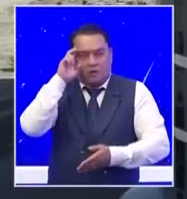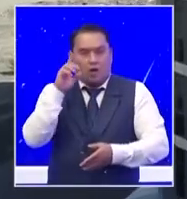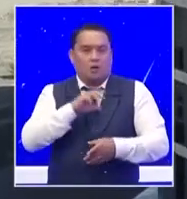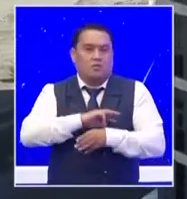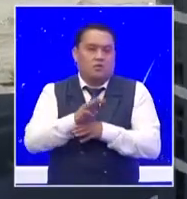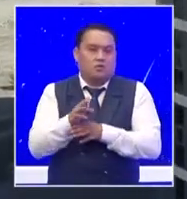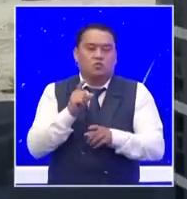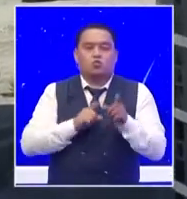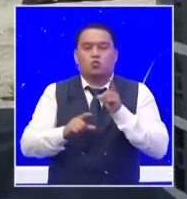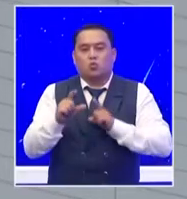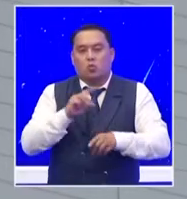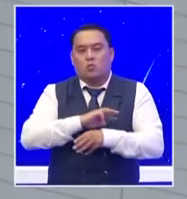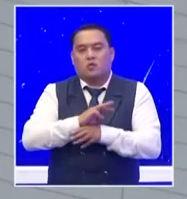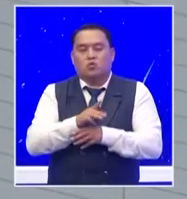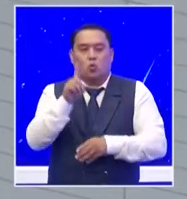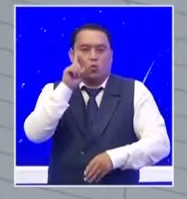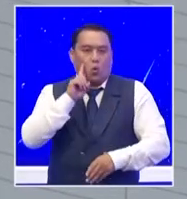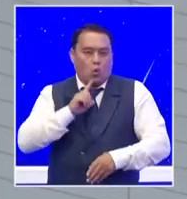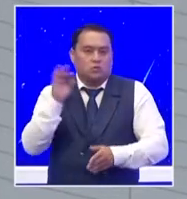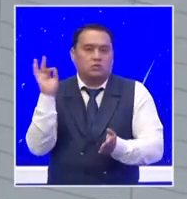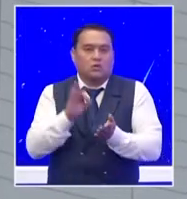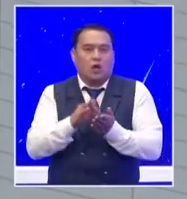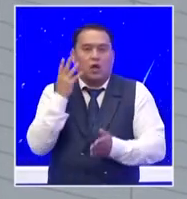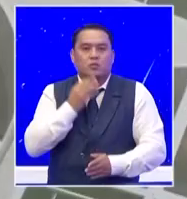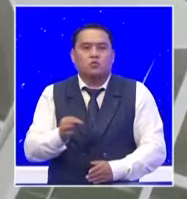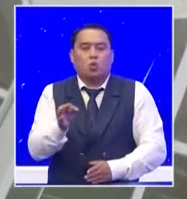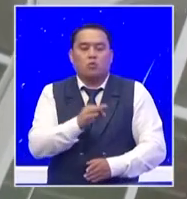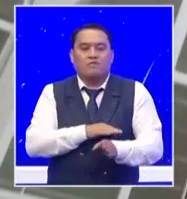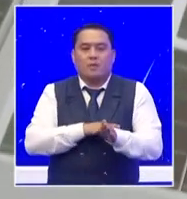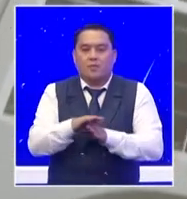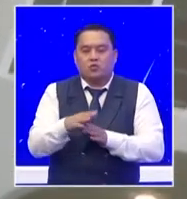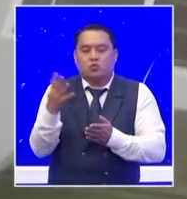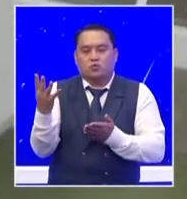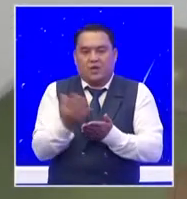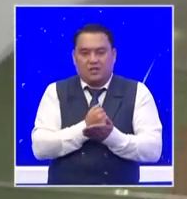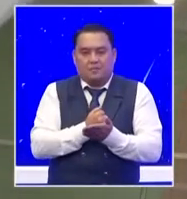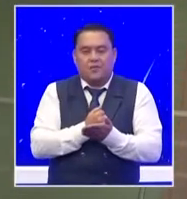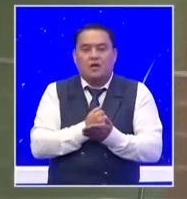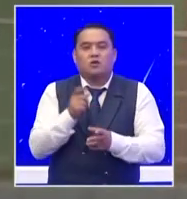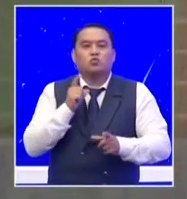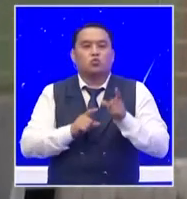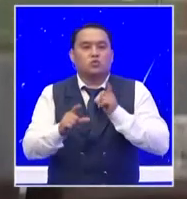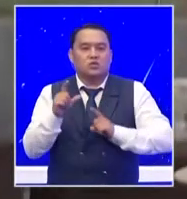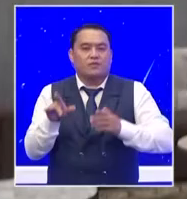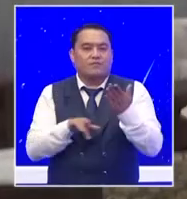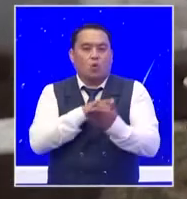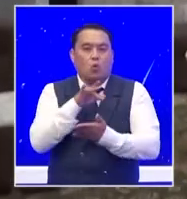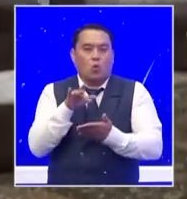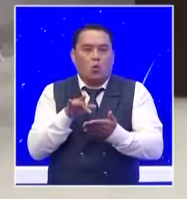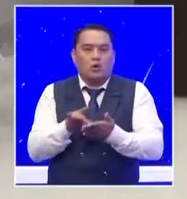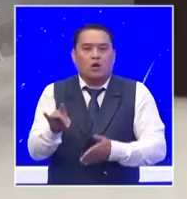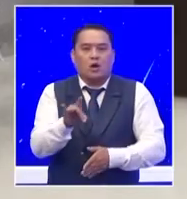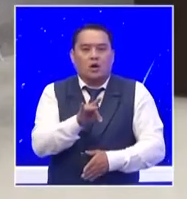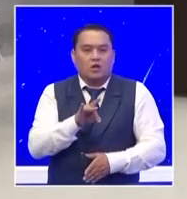студентов комфортными условиями проживания. Эта задача в Алматинской области выполняется успешно. Целый студенческий городок уже вырос в